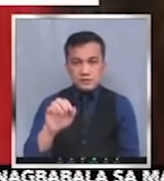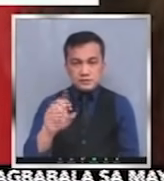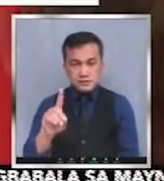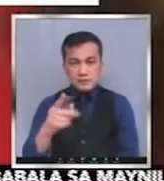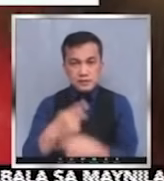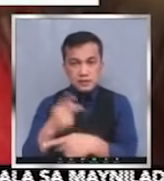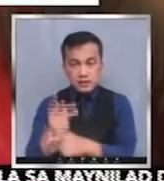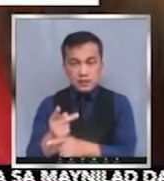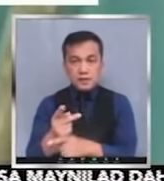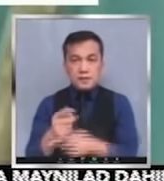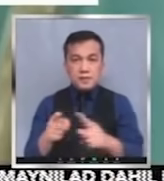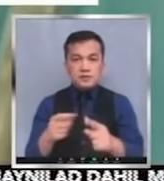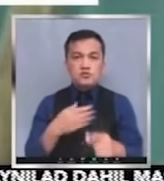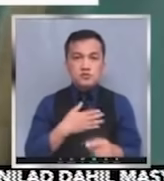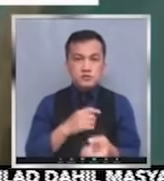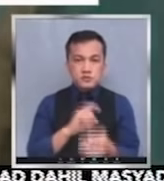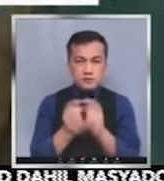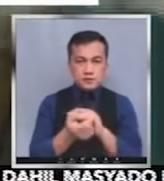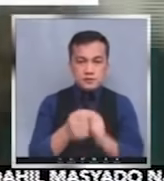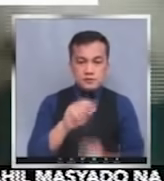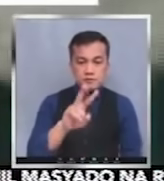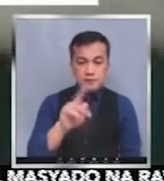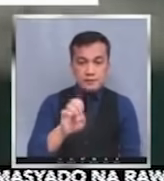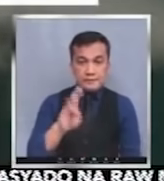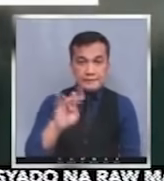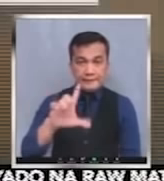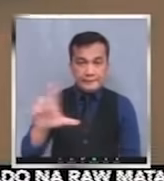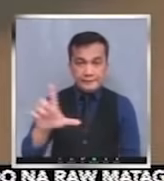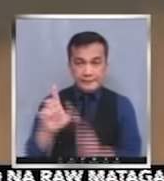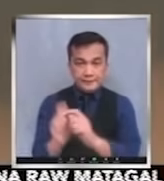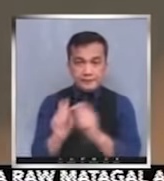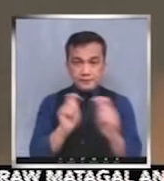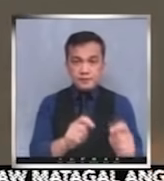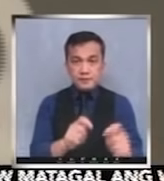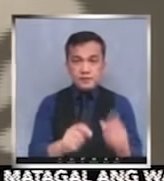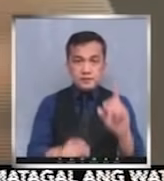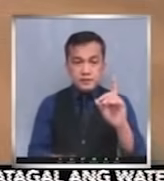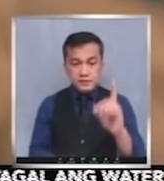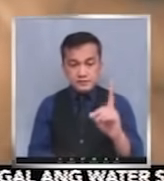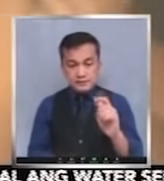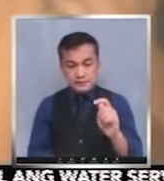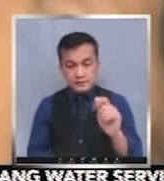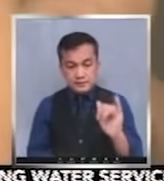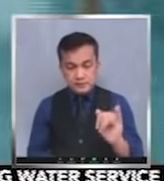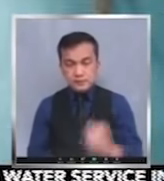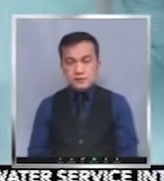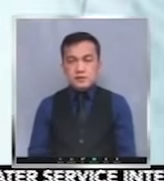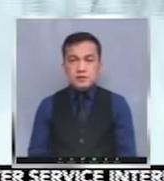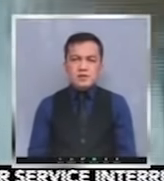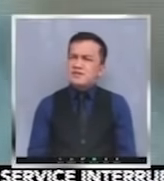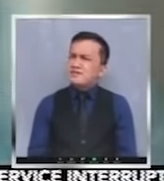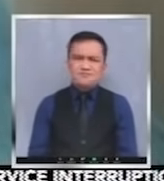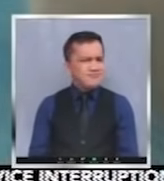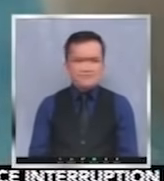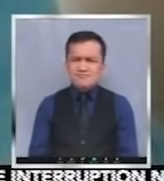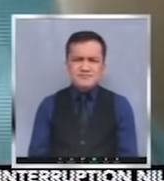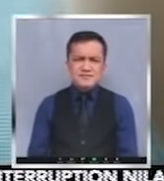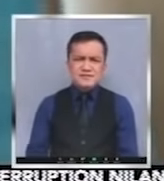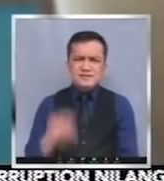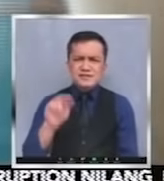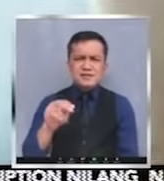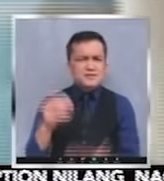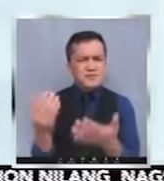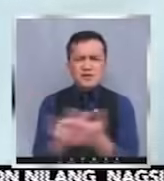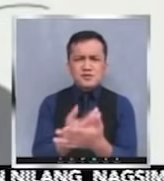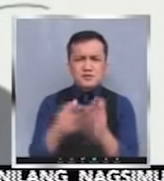itong baguhin ng vape bill para mailipat sa Department of Trade and Industry. Hindi na po natin kailangan ng bagong batas na